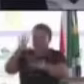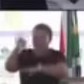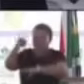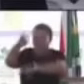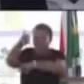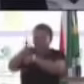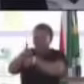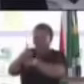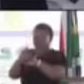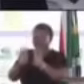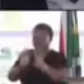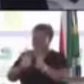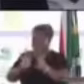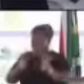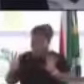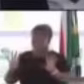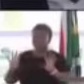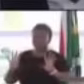lapho